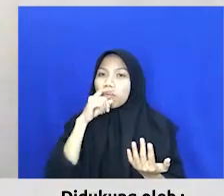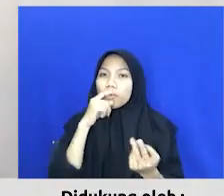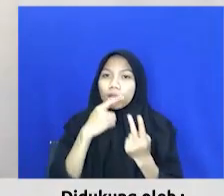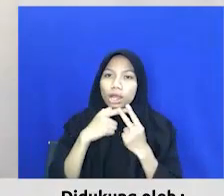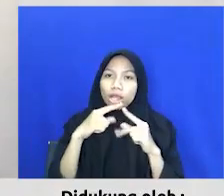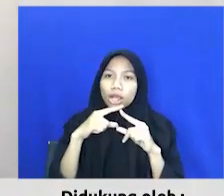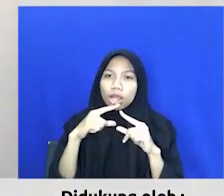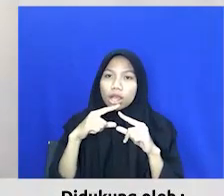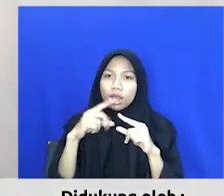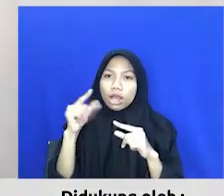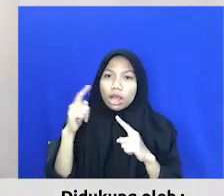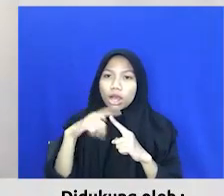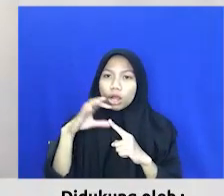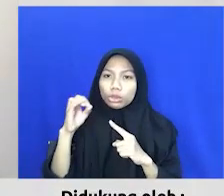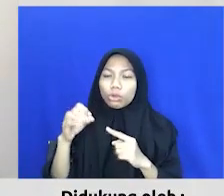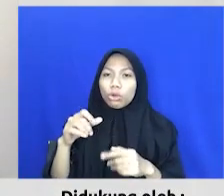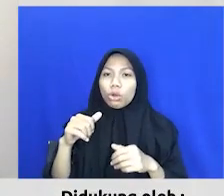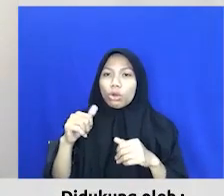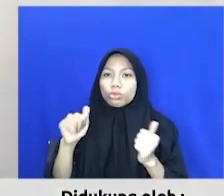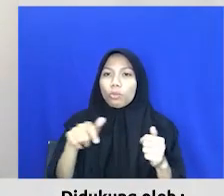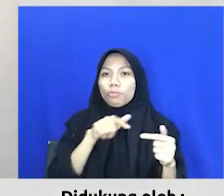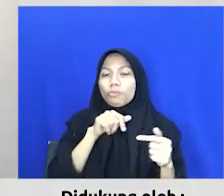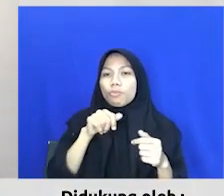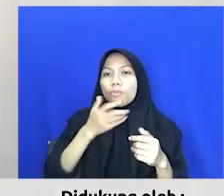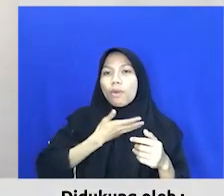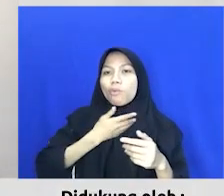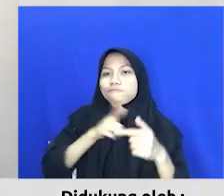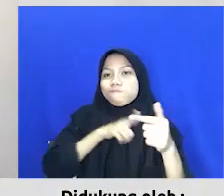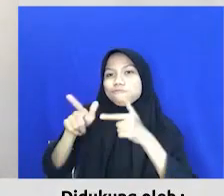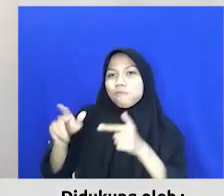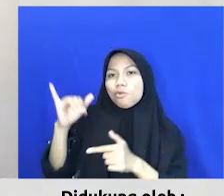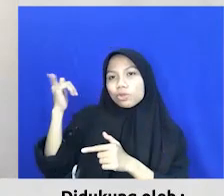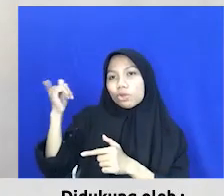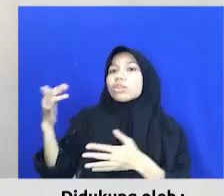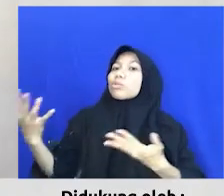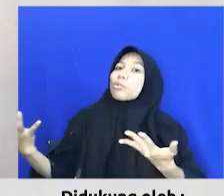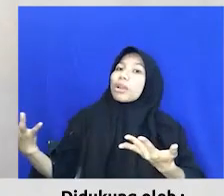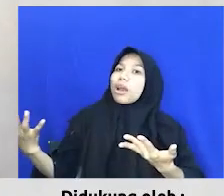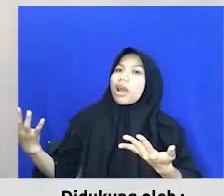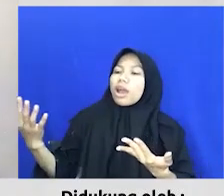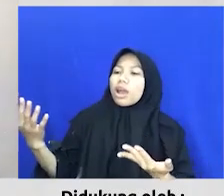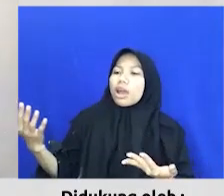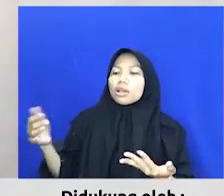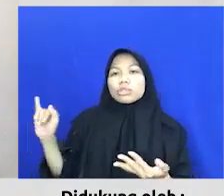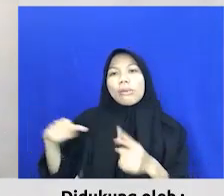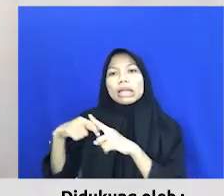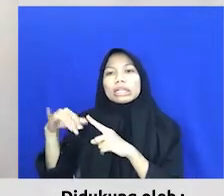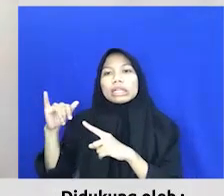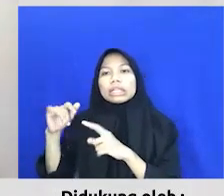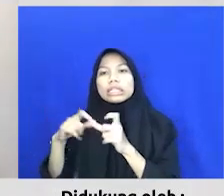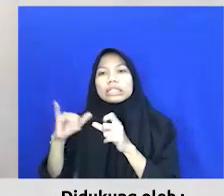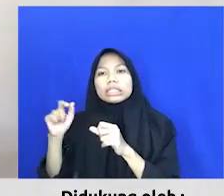industri, ekonomi dan segala macam dikuasai oleh orang-orang yang telah dari dahulu menguasainya kan